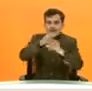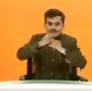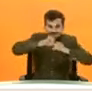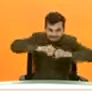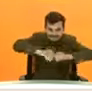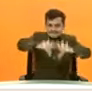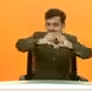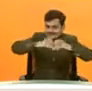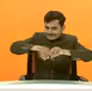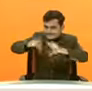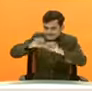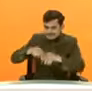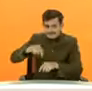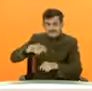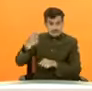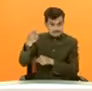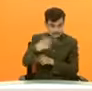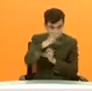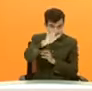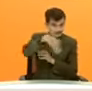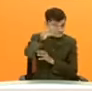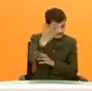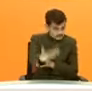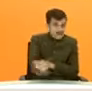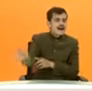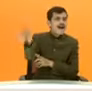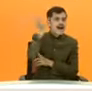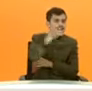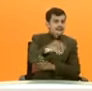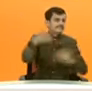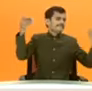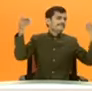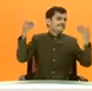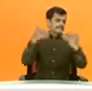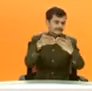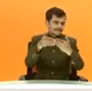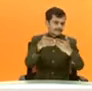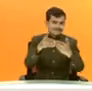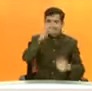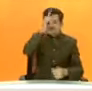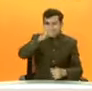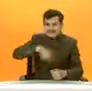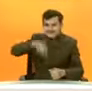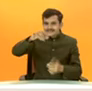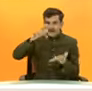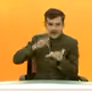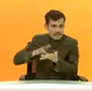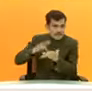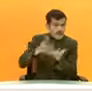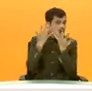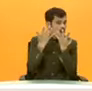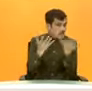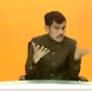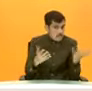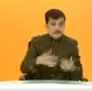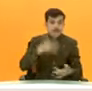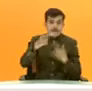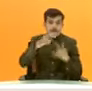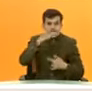हैं। अगले महीने हम फिर मिलकर देश की विविधताओं,